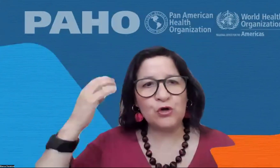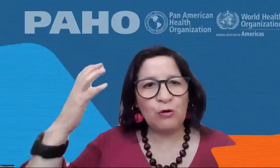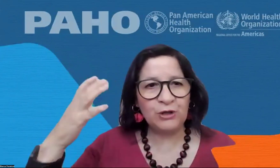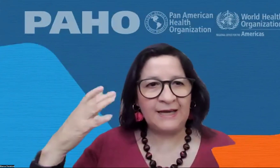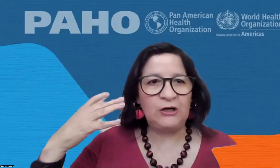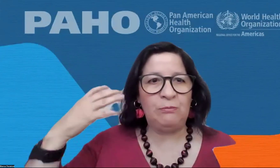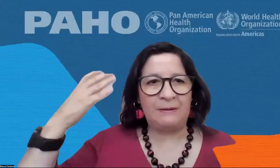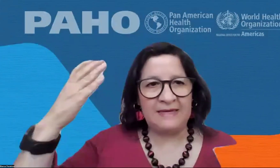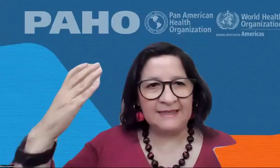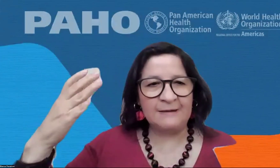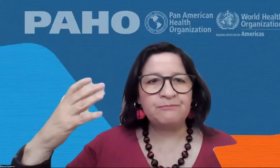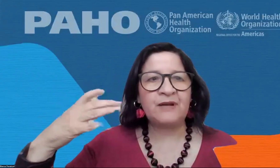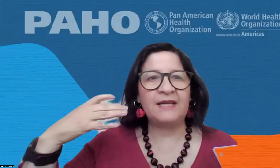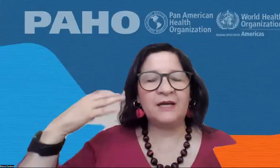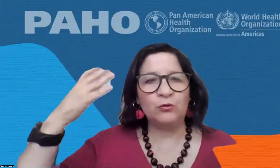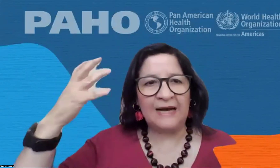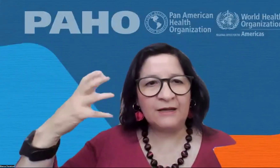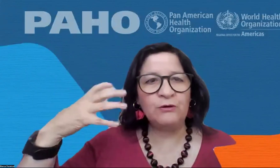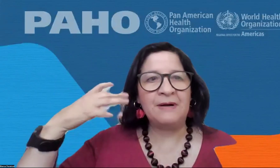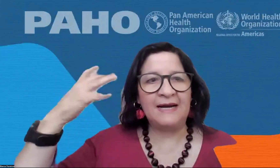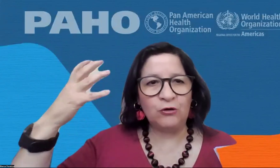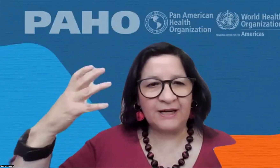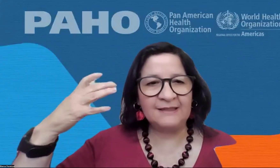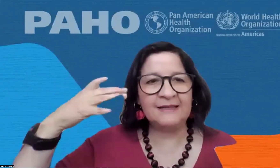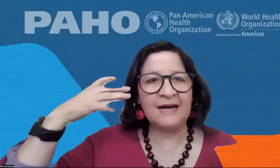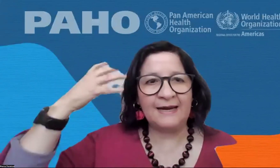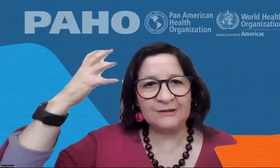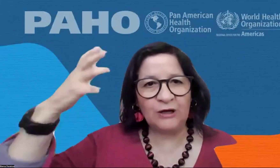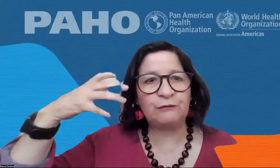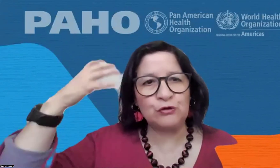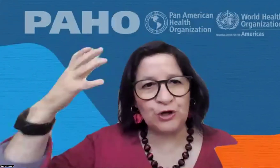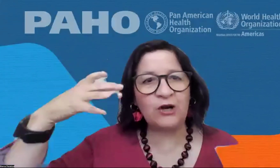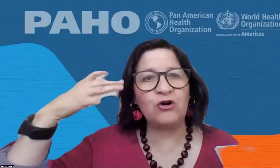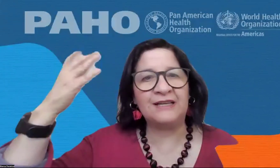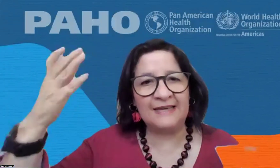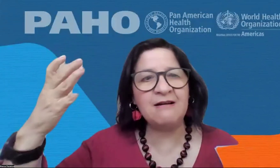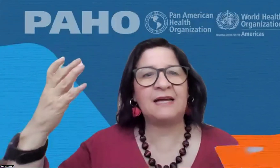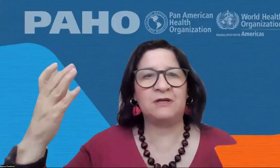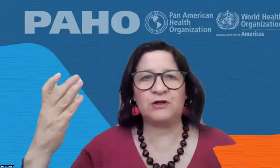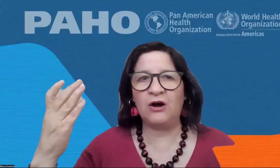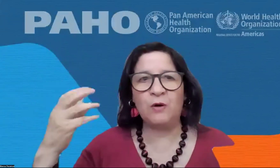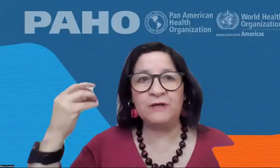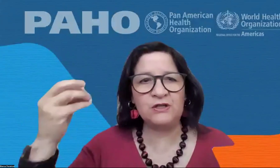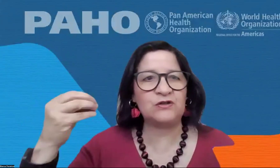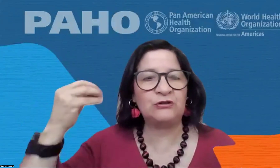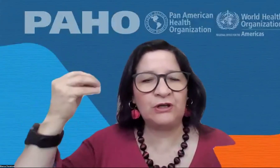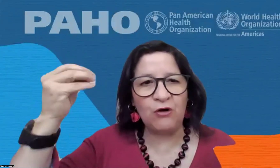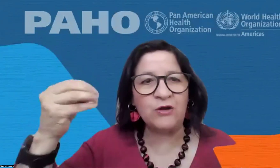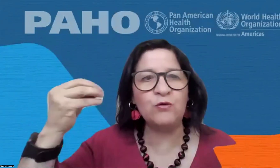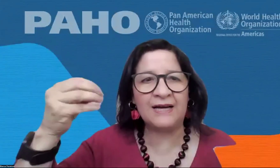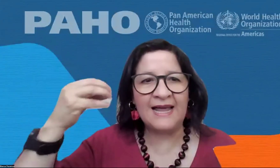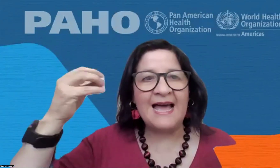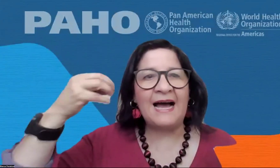de No solo ce porque nos sujet qui est permite si important, non ejecutar de seulement una parce qu'il manera nous permet correcta estas de funciones cognitivas que ha faire mencionado Mauricio, ¿cierto?